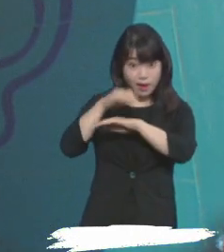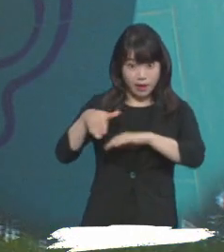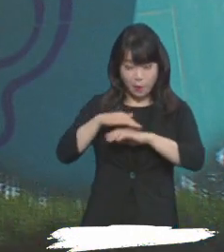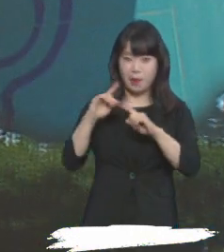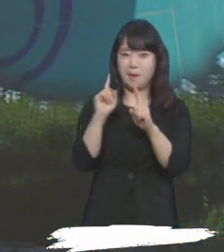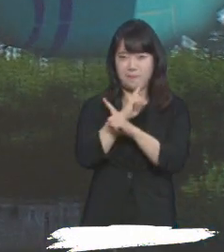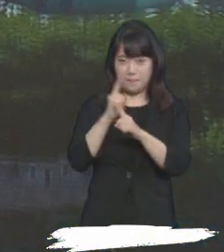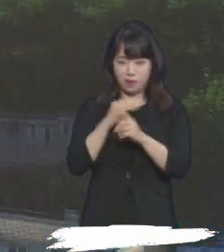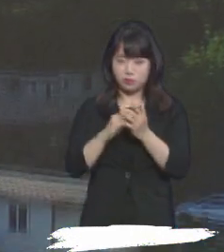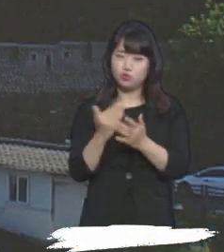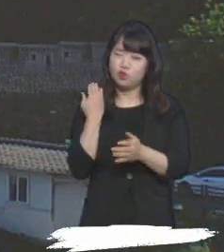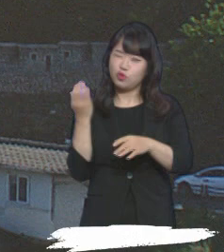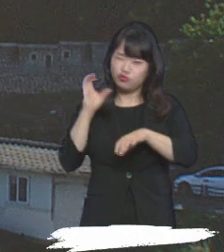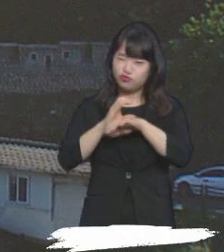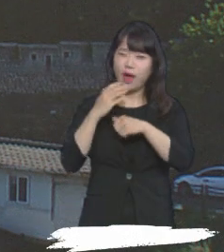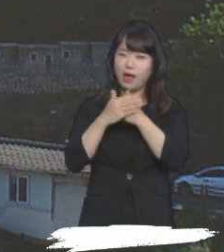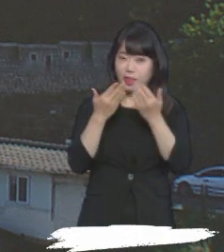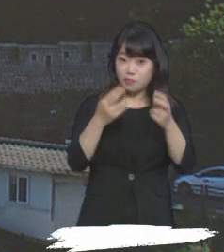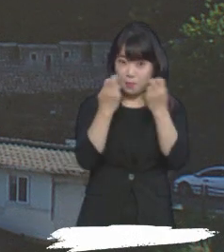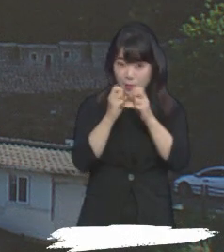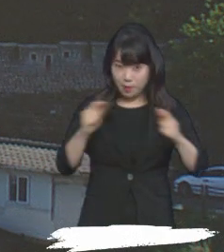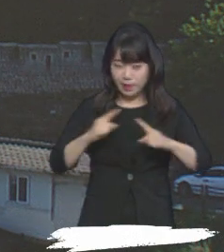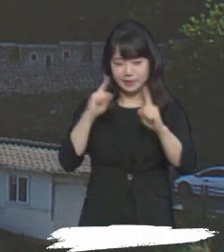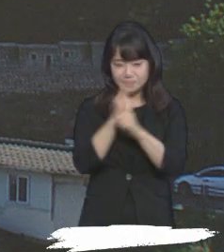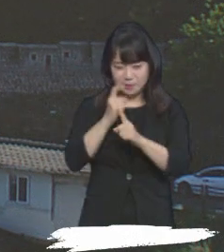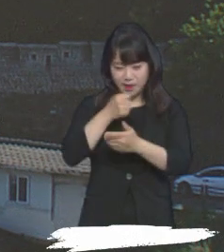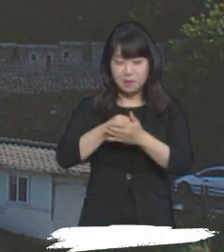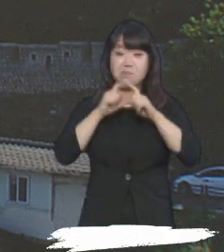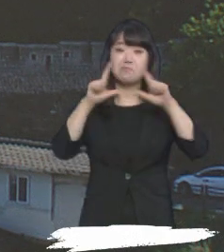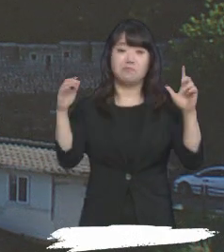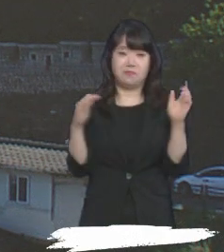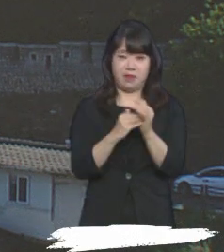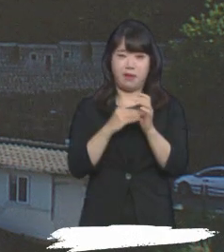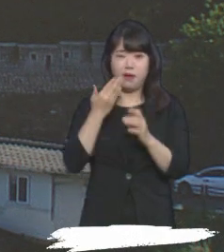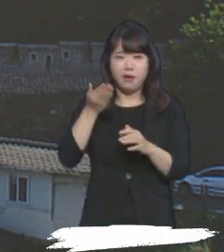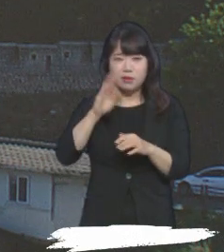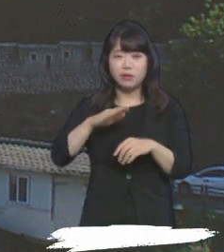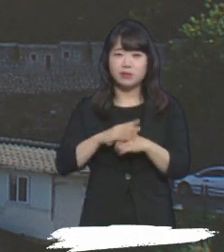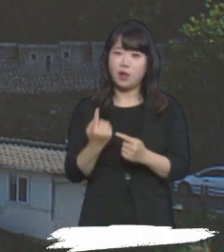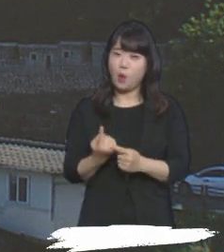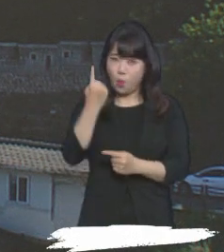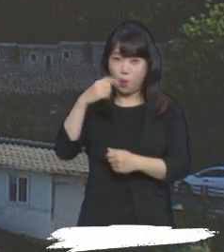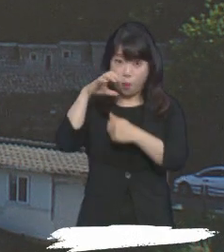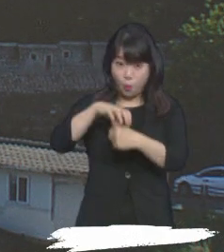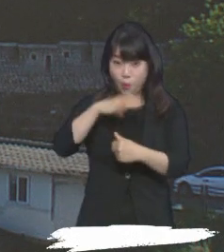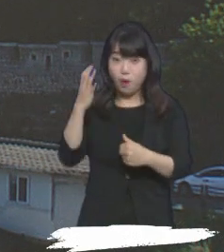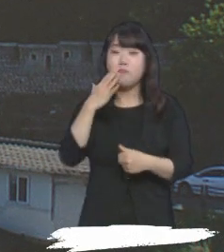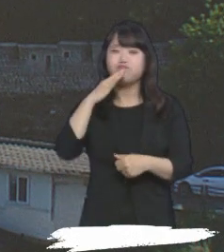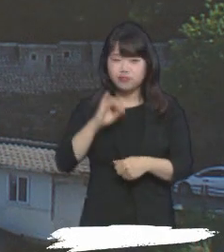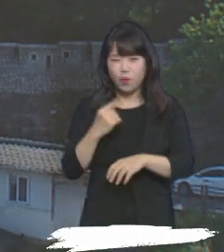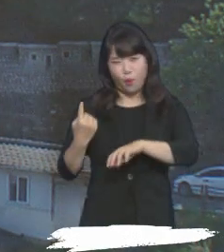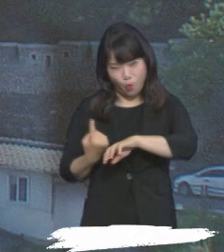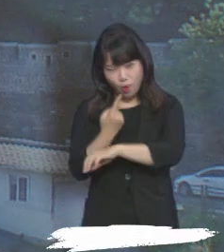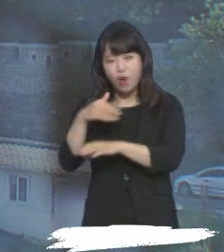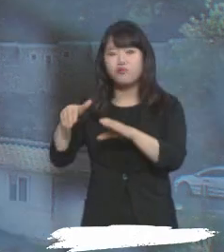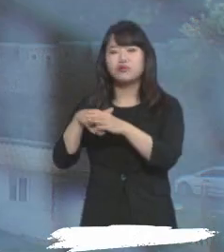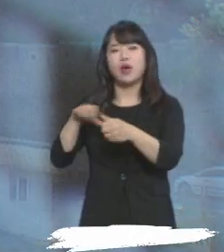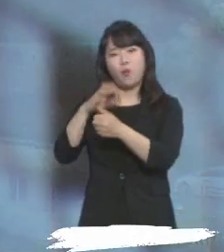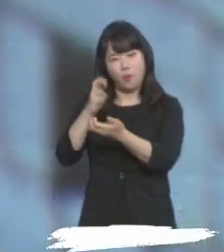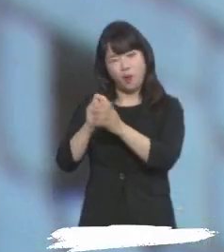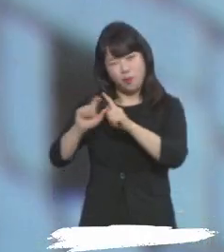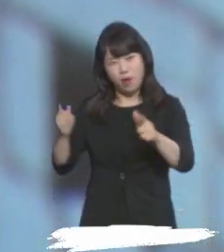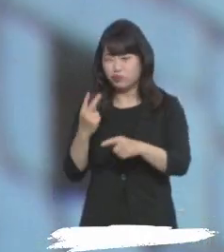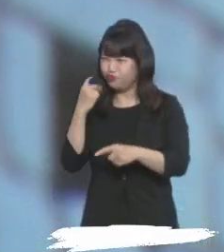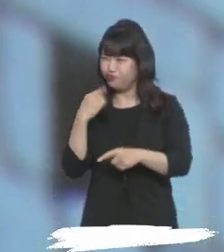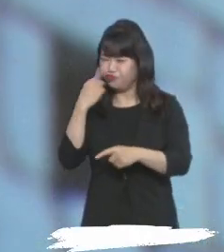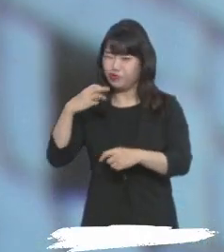발표하고 최근에 추가 완화 요건을 담은 재정비안을 결정했습니다. 하지만 고도지구 규제뿐 아니라 문화재보호법으로